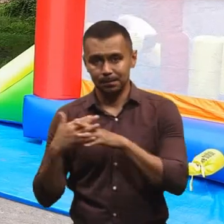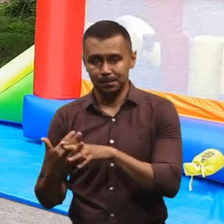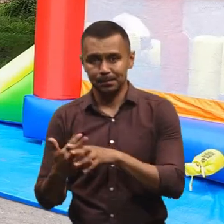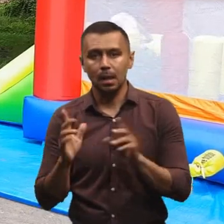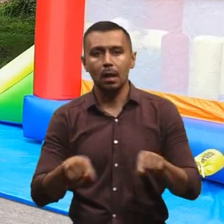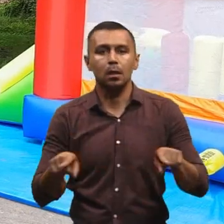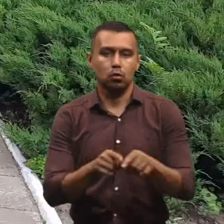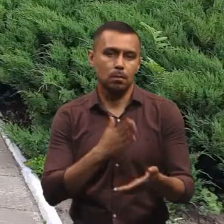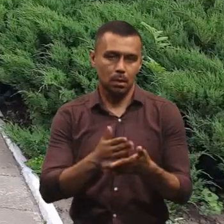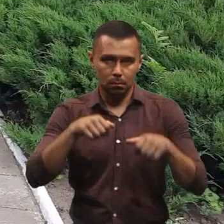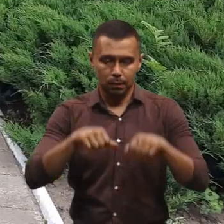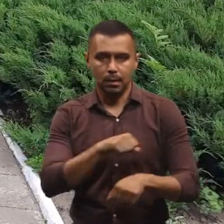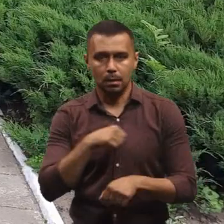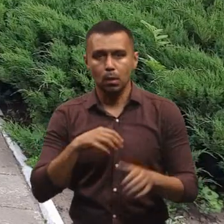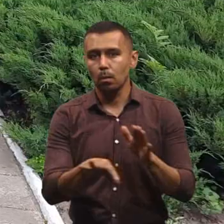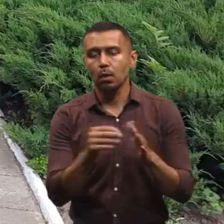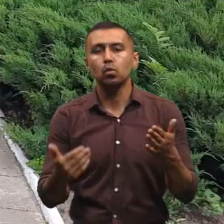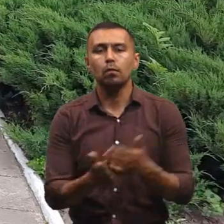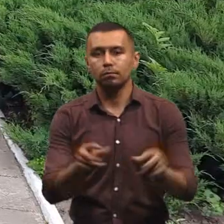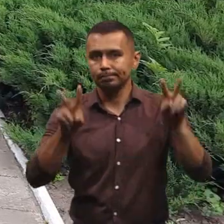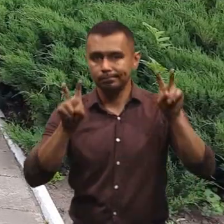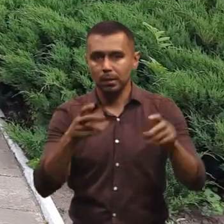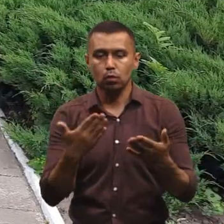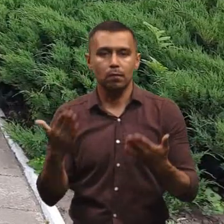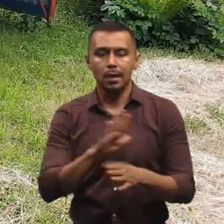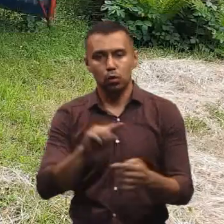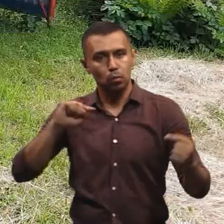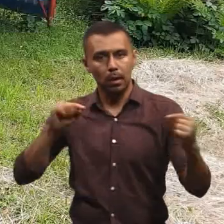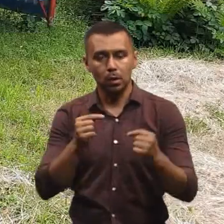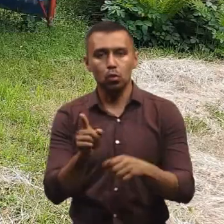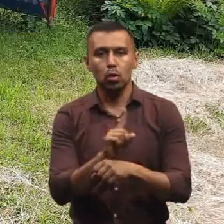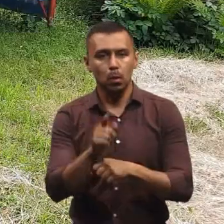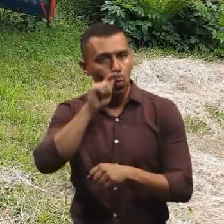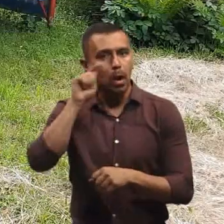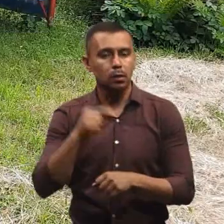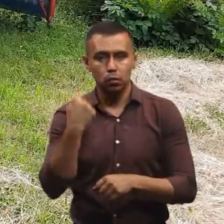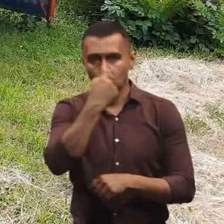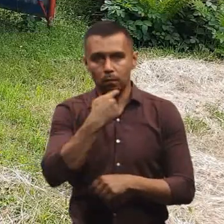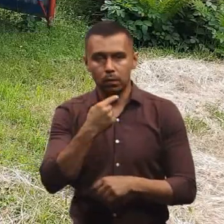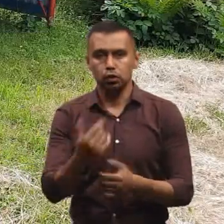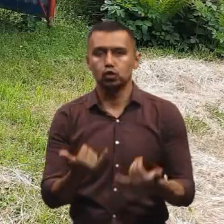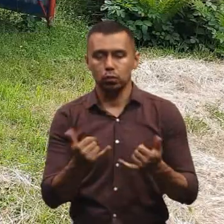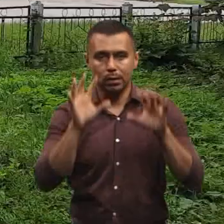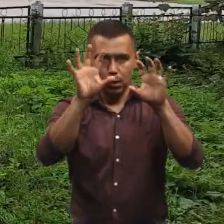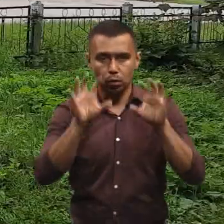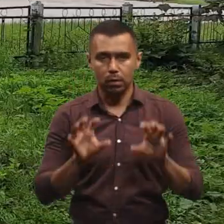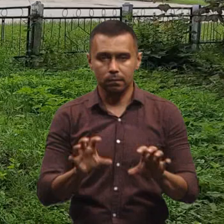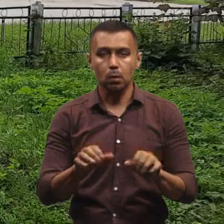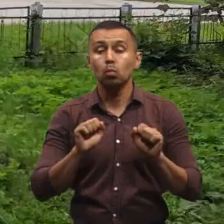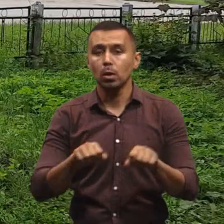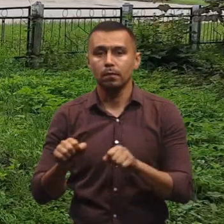пункту також мають право самі обрати нову назву якщо вона не суперечить нормам української мови та чинного законодавства